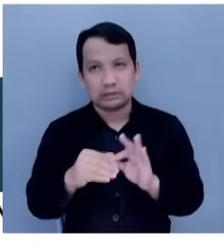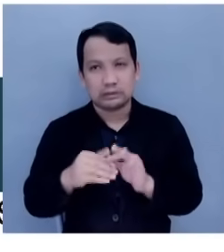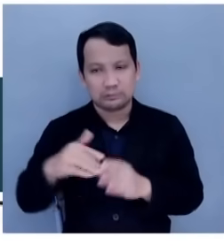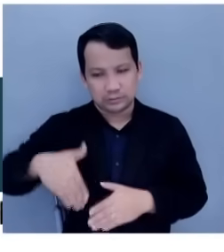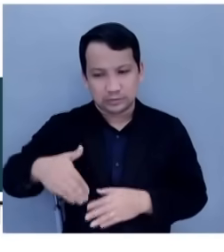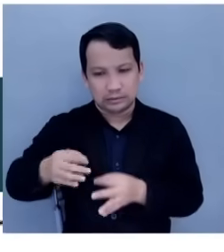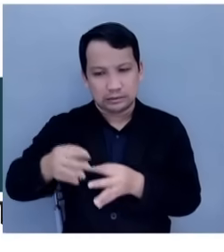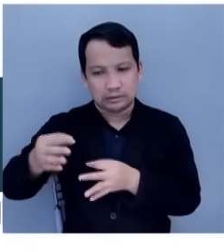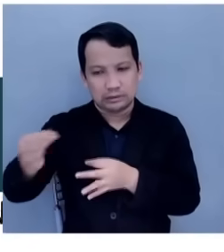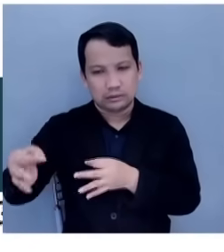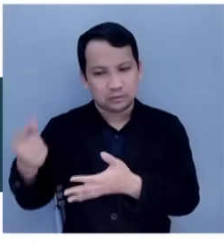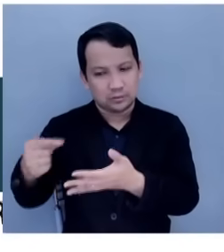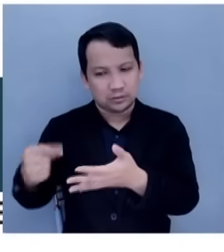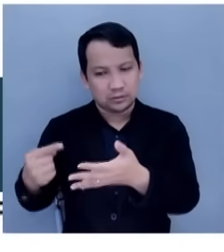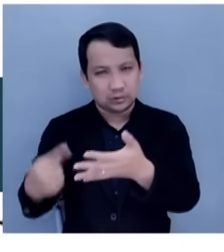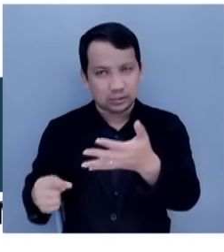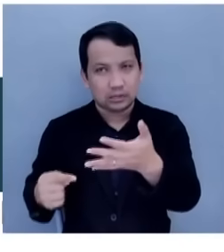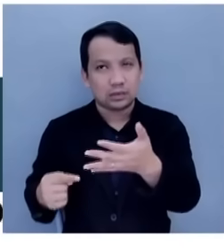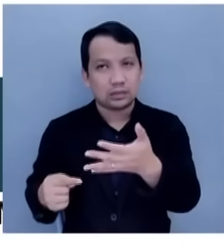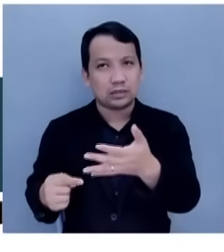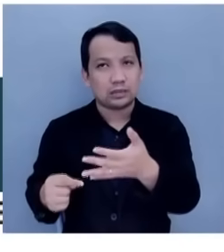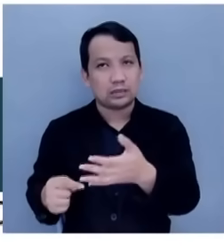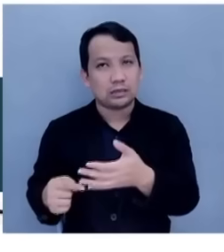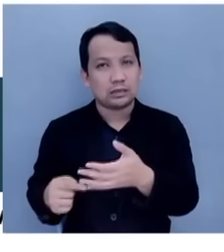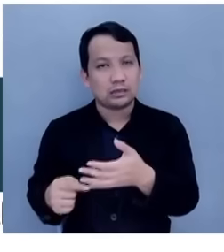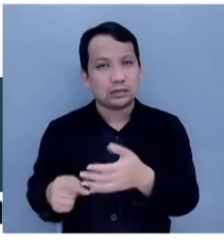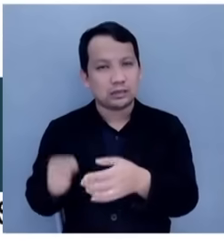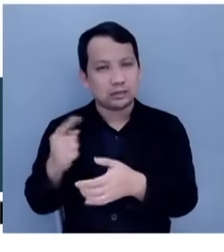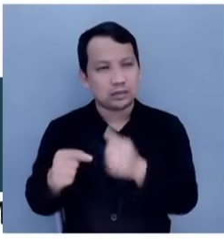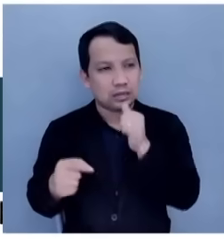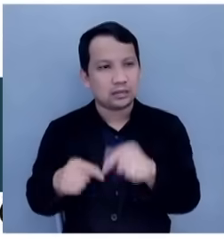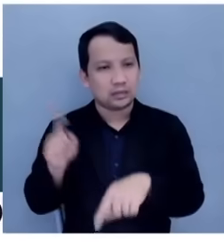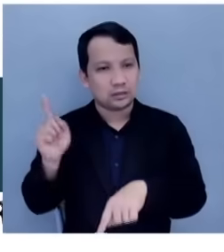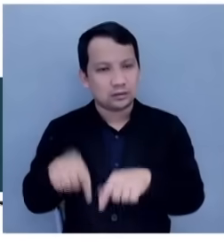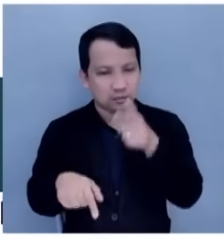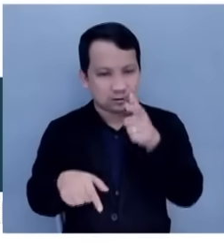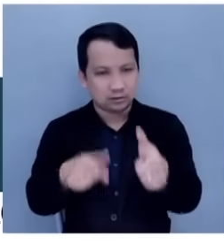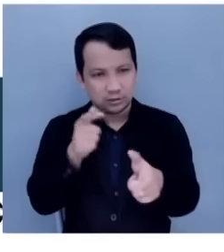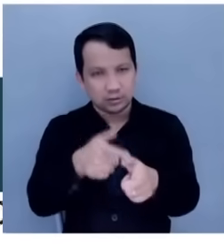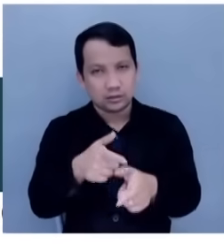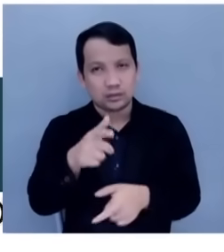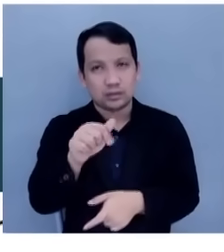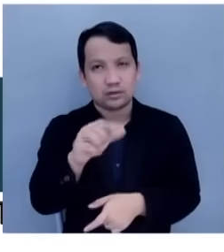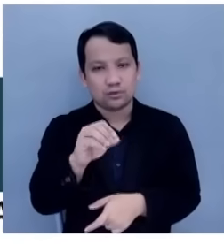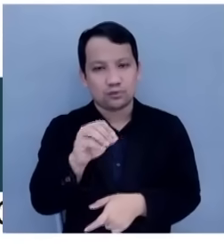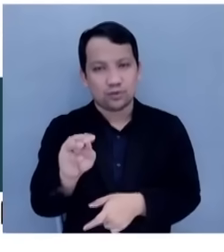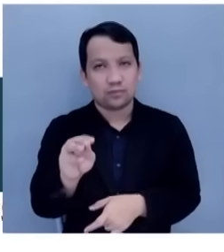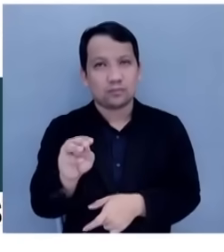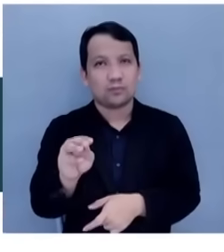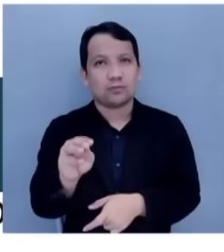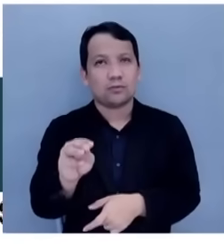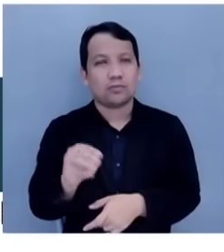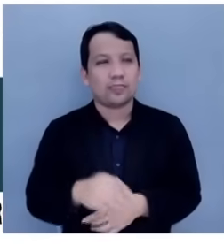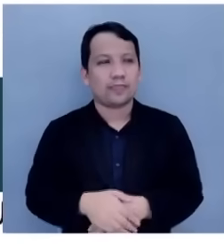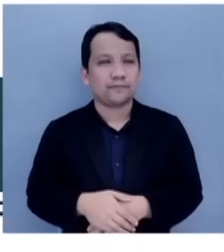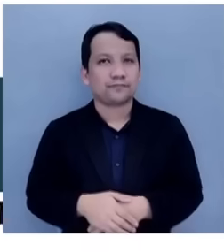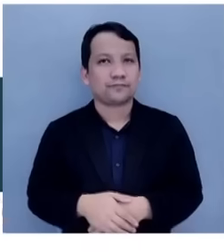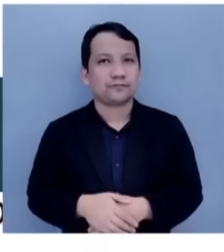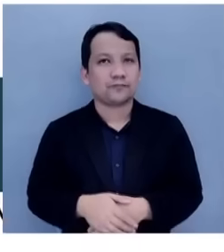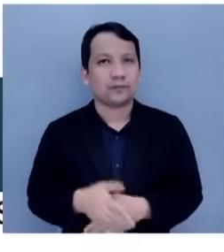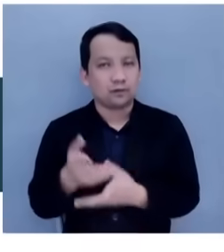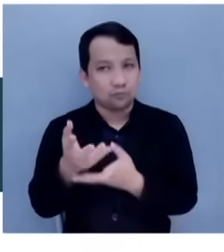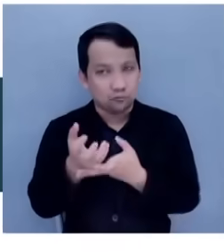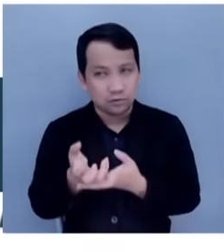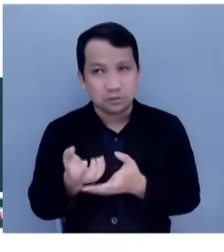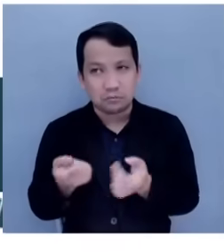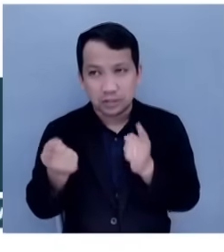sa pag-audit. At kung hindi pa natin napansin, hindi pa sila magbibigay ng AOM. Mm-hmm. Kasi sana po, ang gusto nyong mangyari